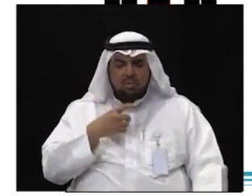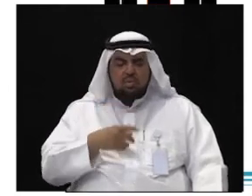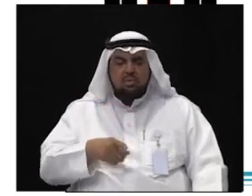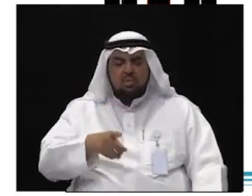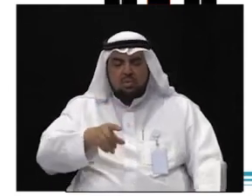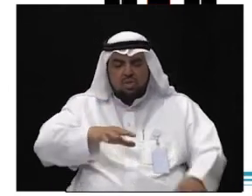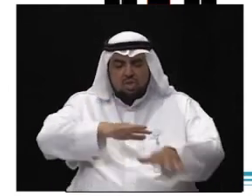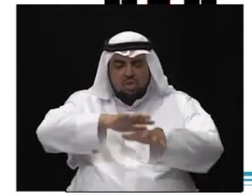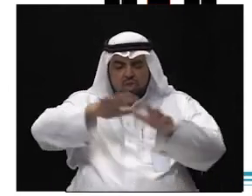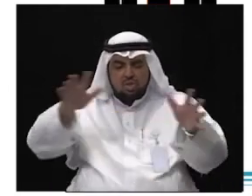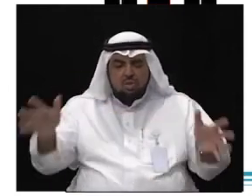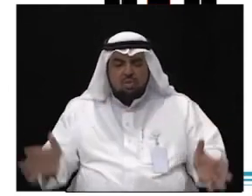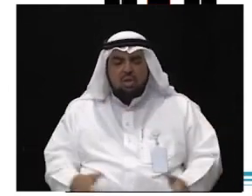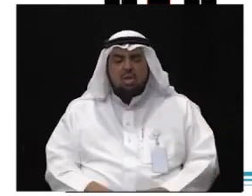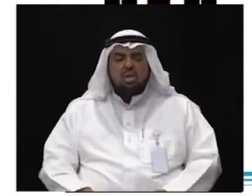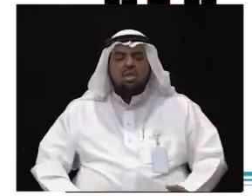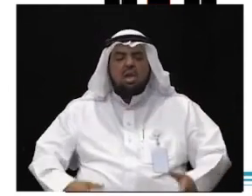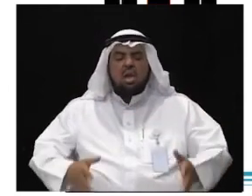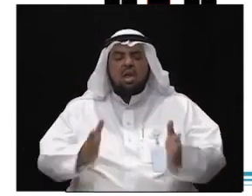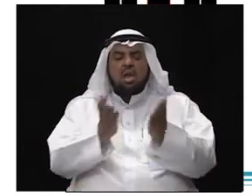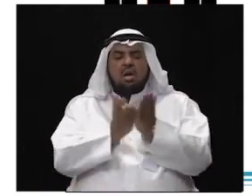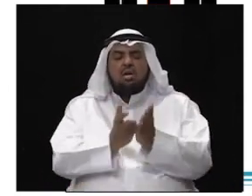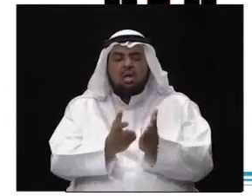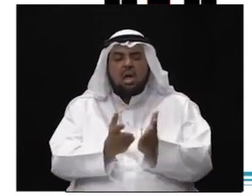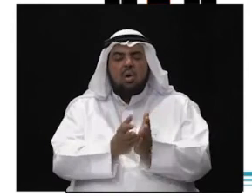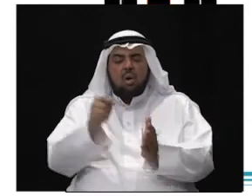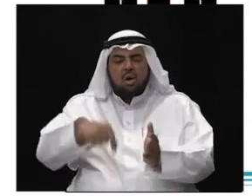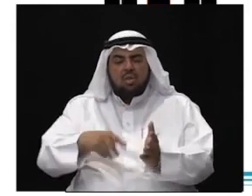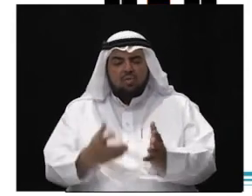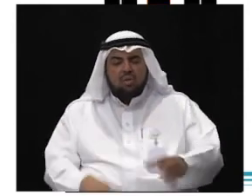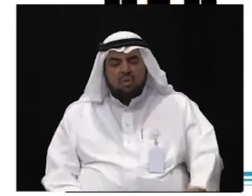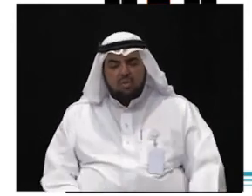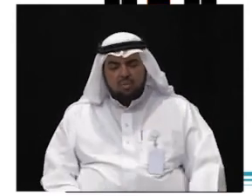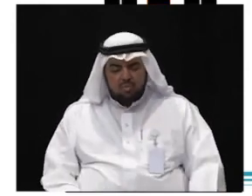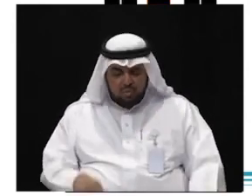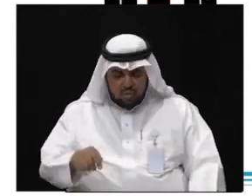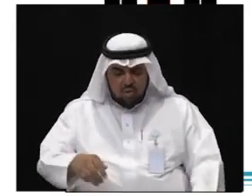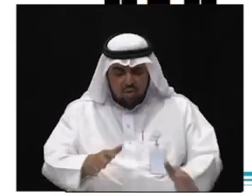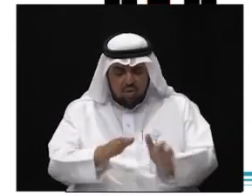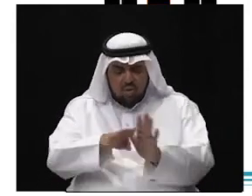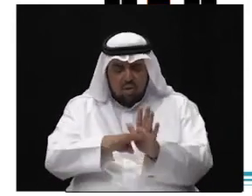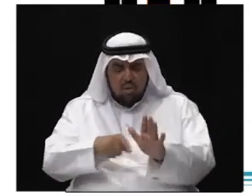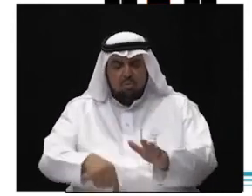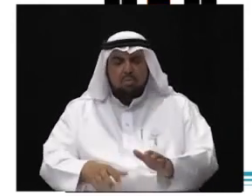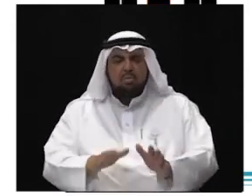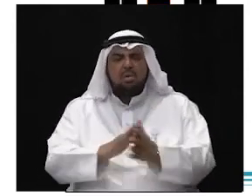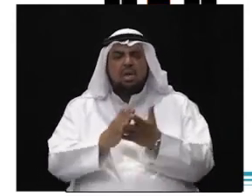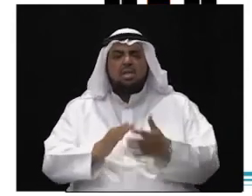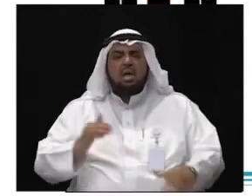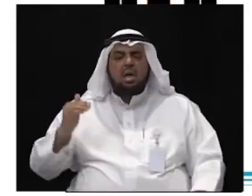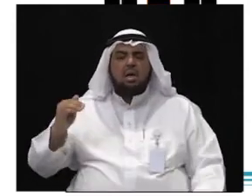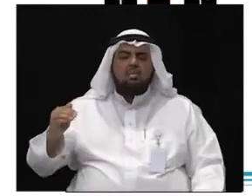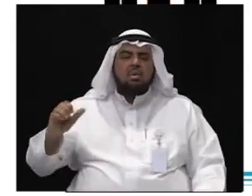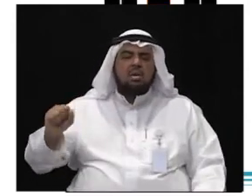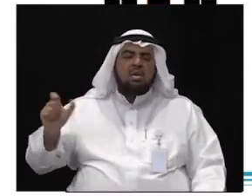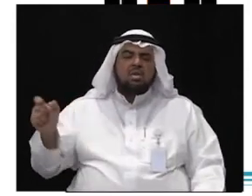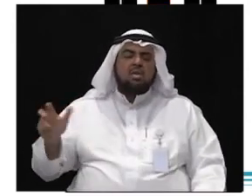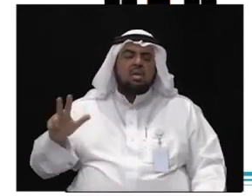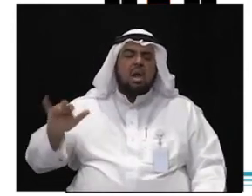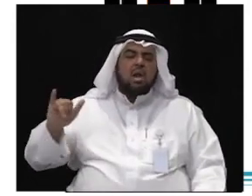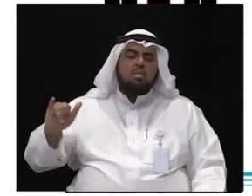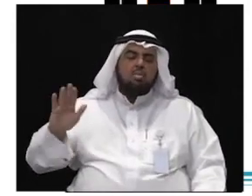ظهرت العبارة التالية: جميع الأدعية الواردة في التطبيق من كتاب حصن المسلم، وفي هذا